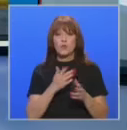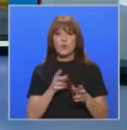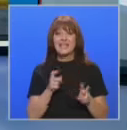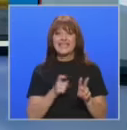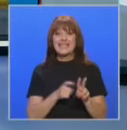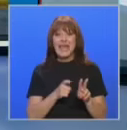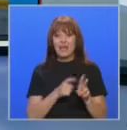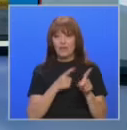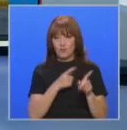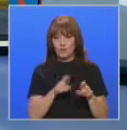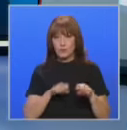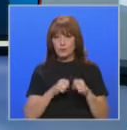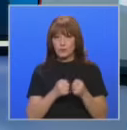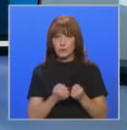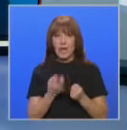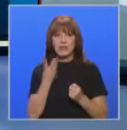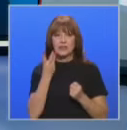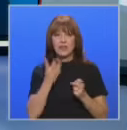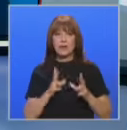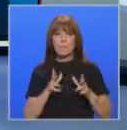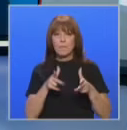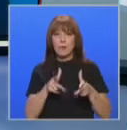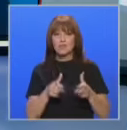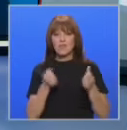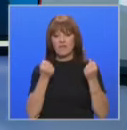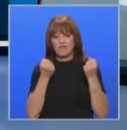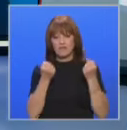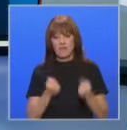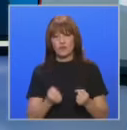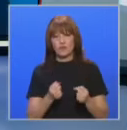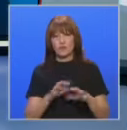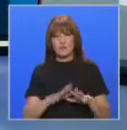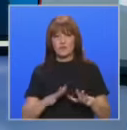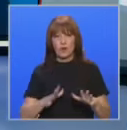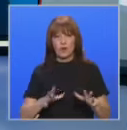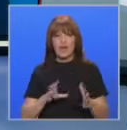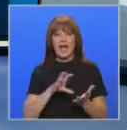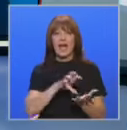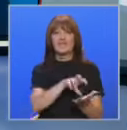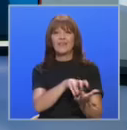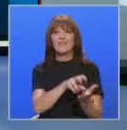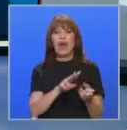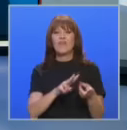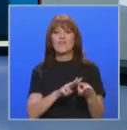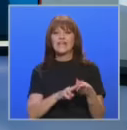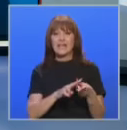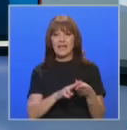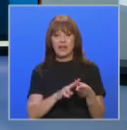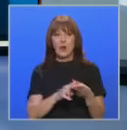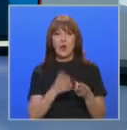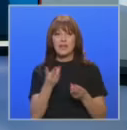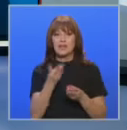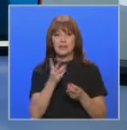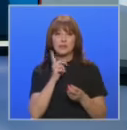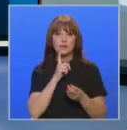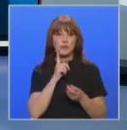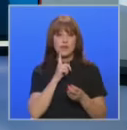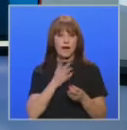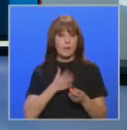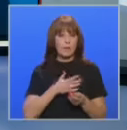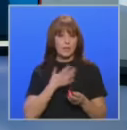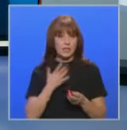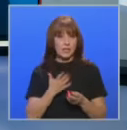три остават в критично състояние. Първия, както ви казахте, е към квартал Василико. На този мост четирима души загубиха живота си. Той